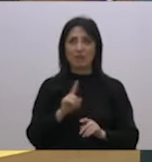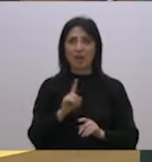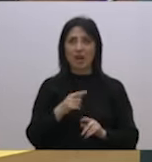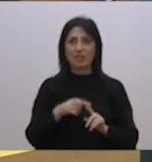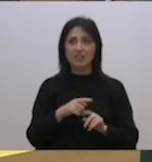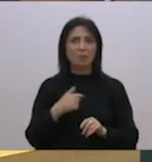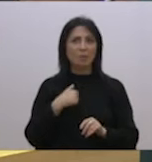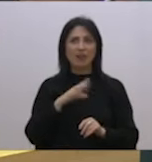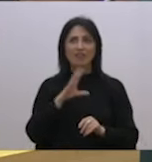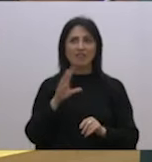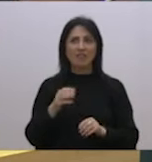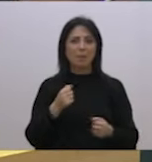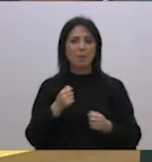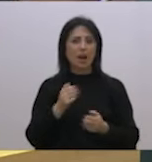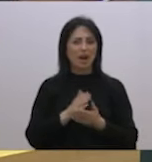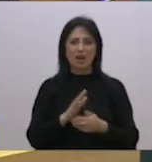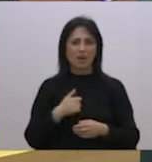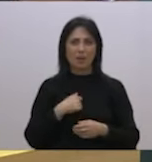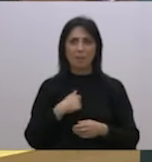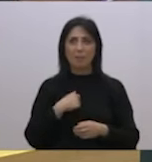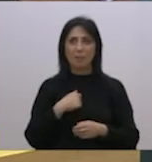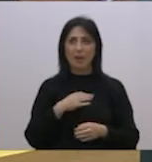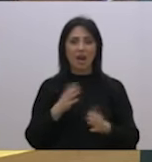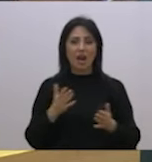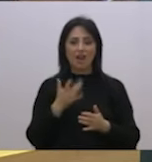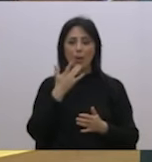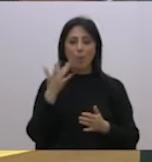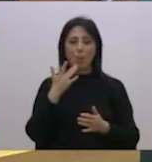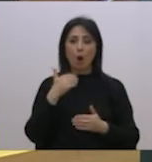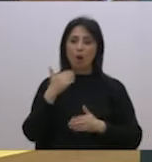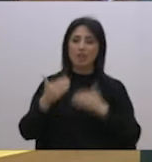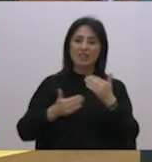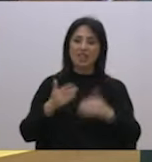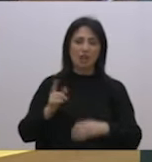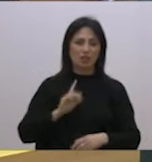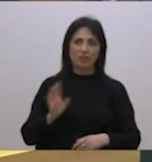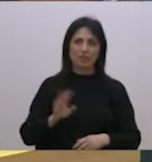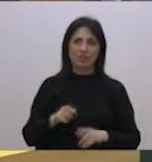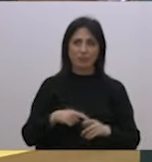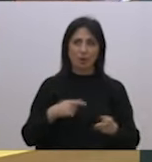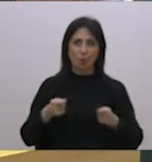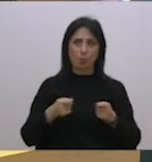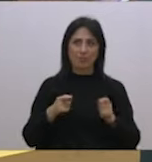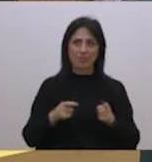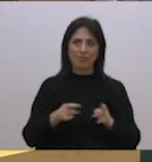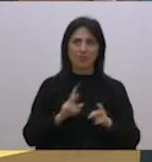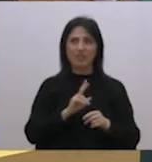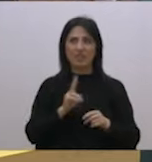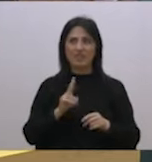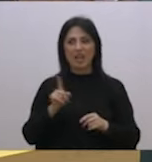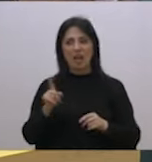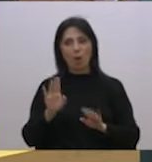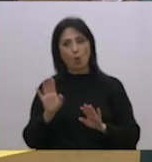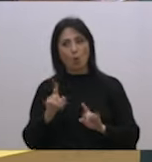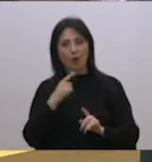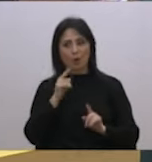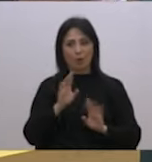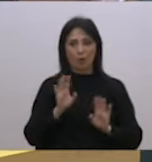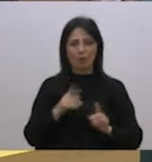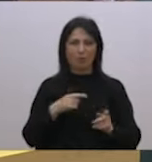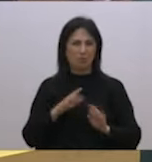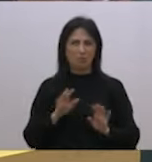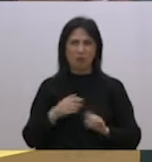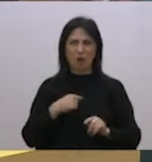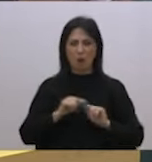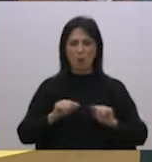რაღაცებს მე ყველაზე მაგარი კი არა ვარ, მაგრამ მე არავითარ პოლიტიკურ კარიერას არ ველოდები და ამას უფრთხილდები და იქ რაღაცას ის არ დაუტრიალდეს, ესე თან მე